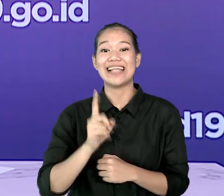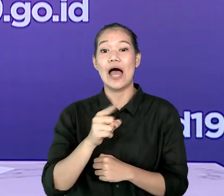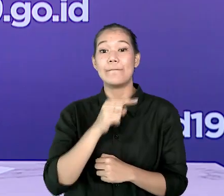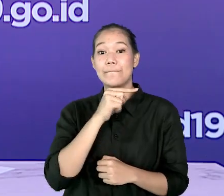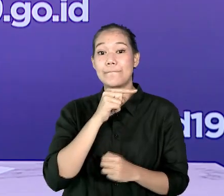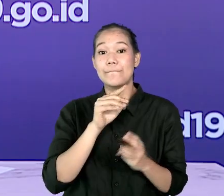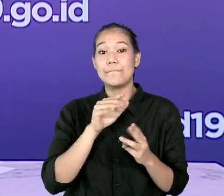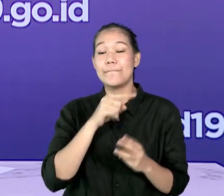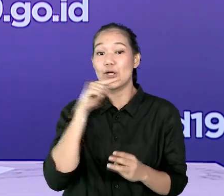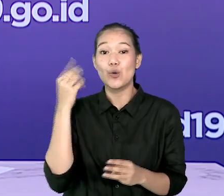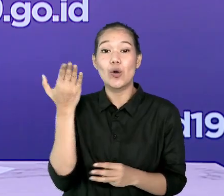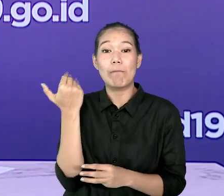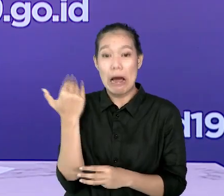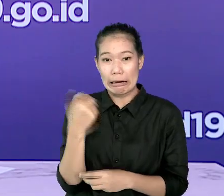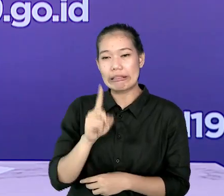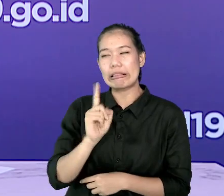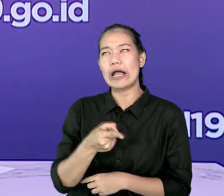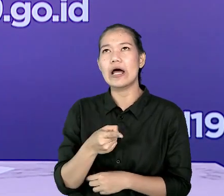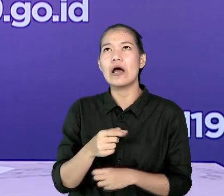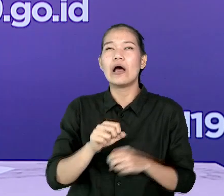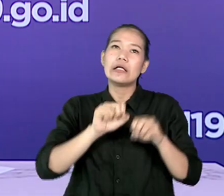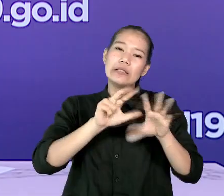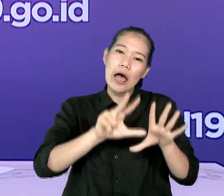minggu lalu masih ada 80